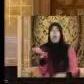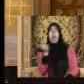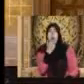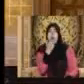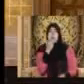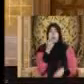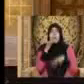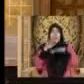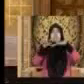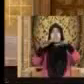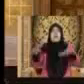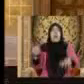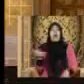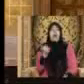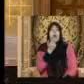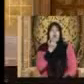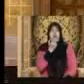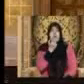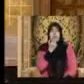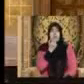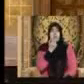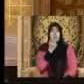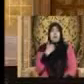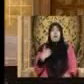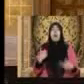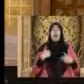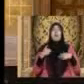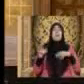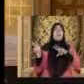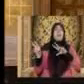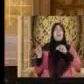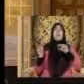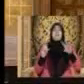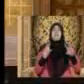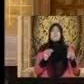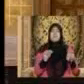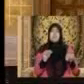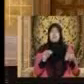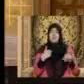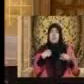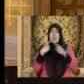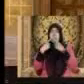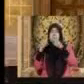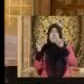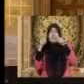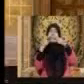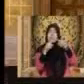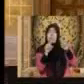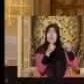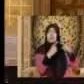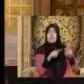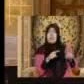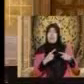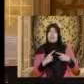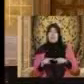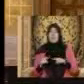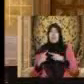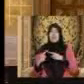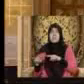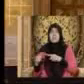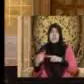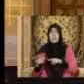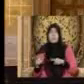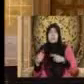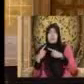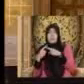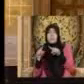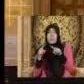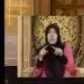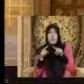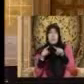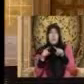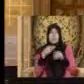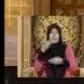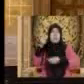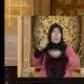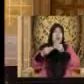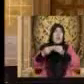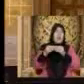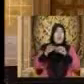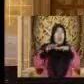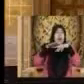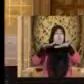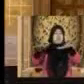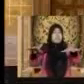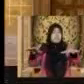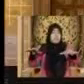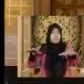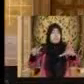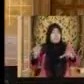فما بالكم والناس على اختلاف مشاربهم واختلاف مهاراتهم في نقل الأخبار؟